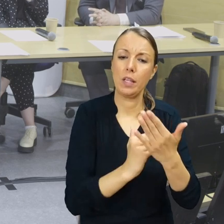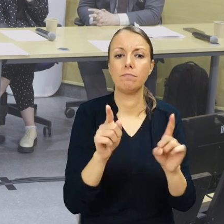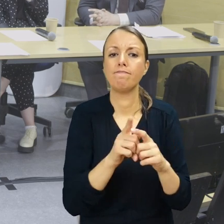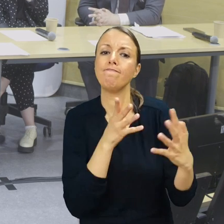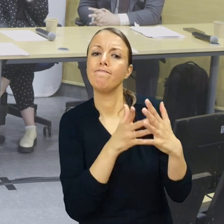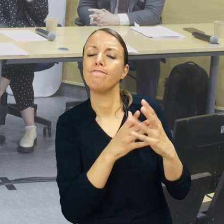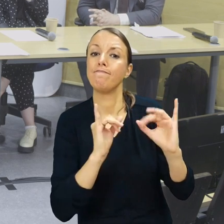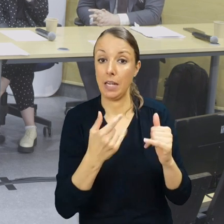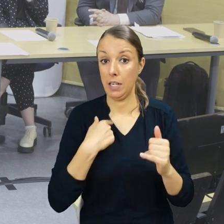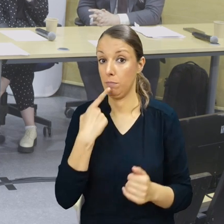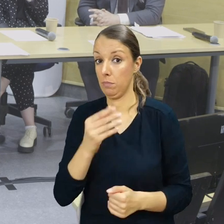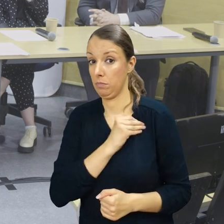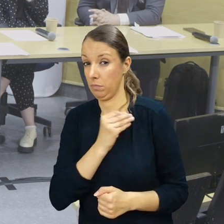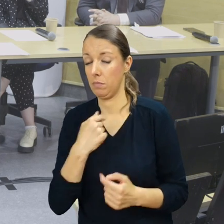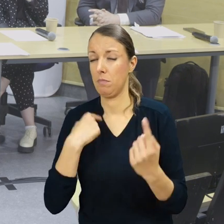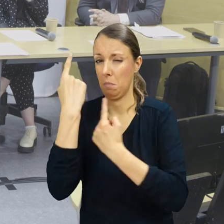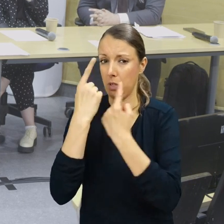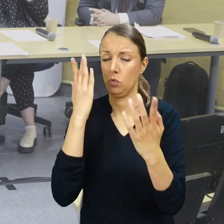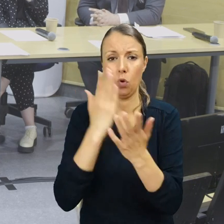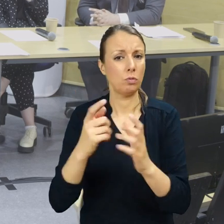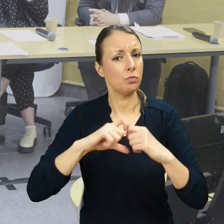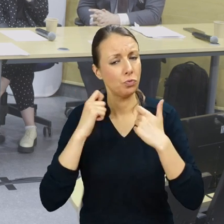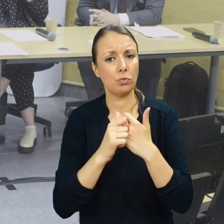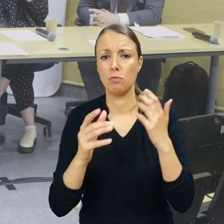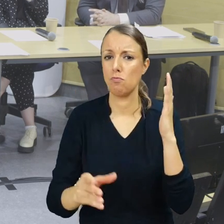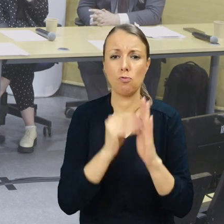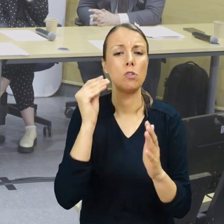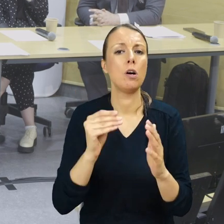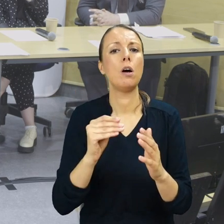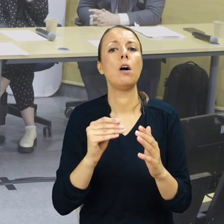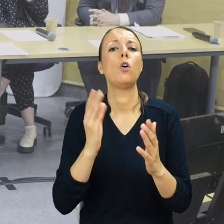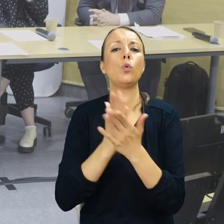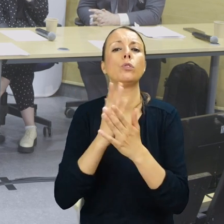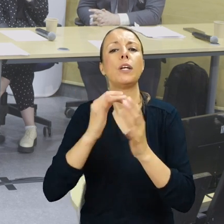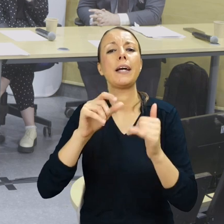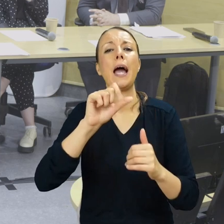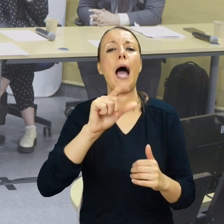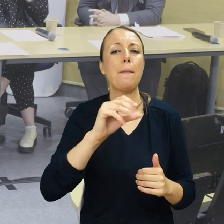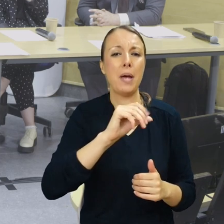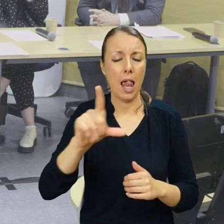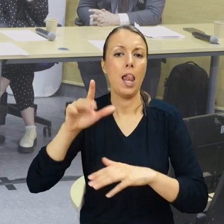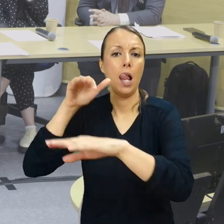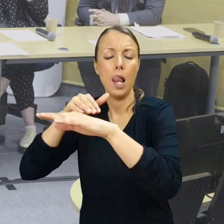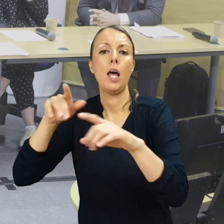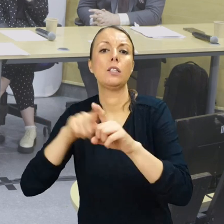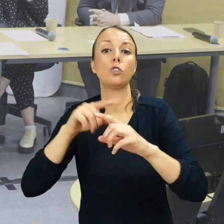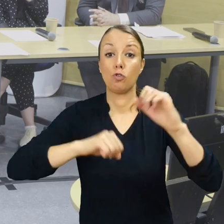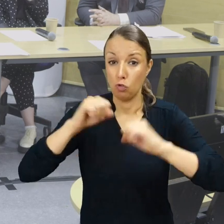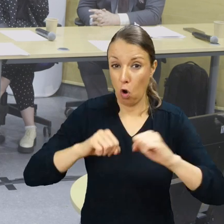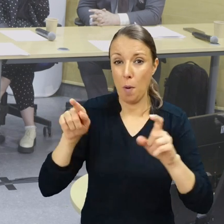osobistego doświadczenia uważam, że zostały wyczerpane już możliwości apelowania, lobbingu sądowego czy tam